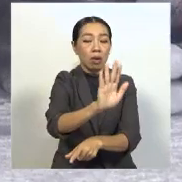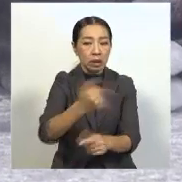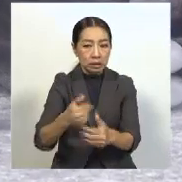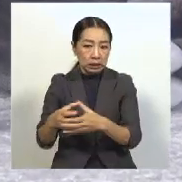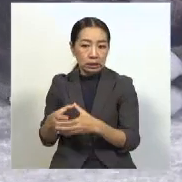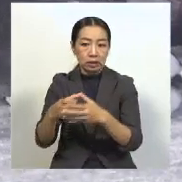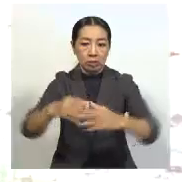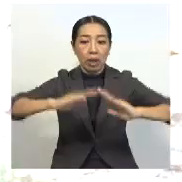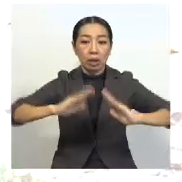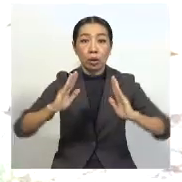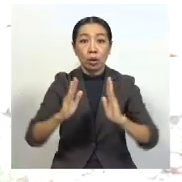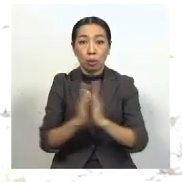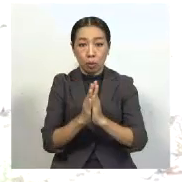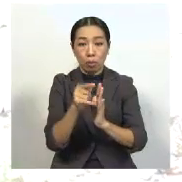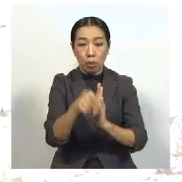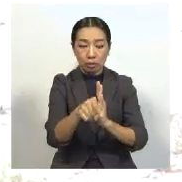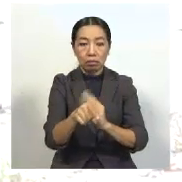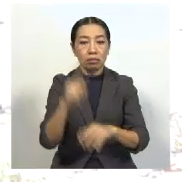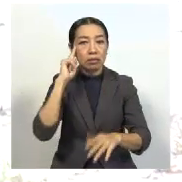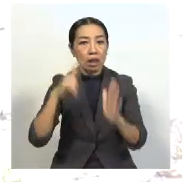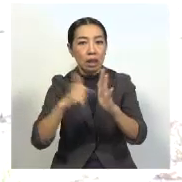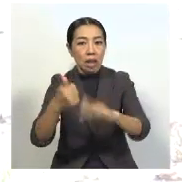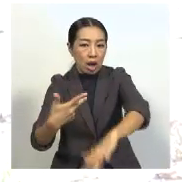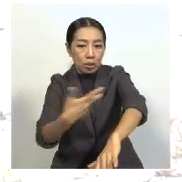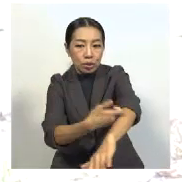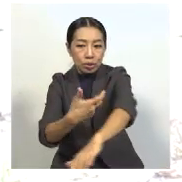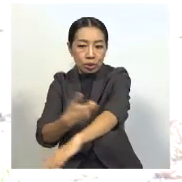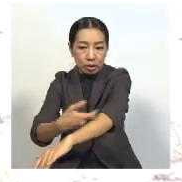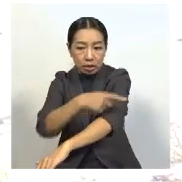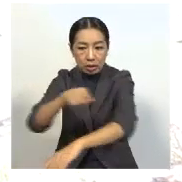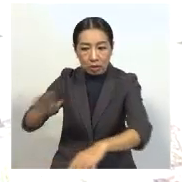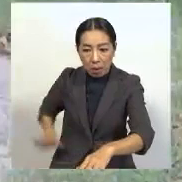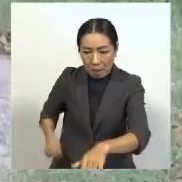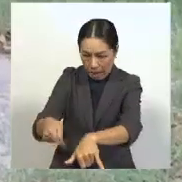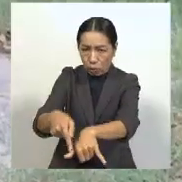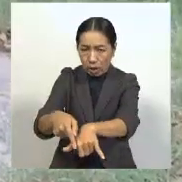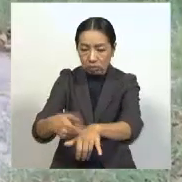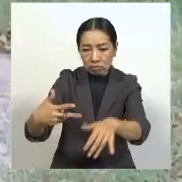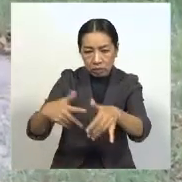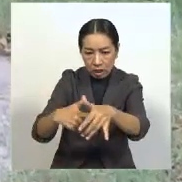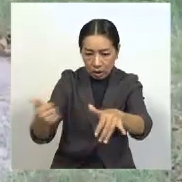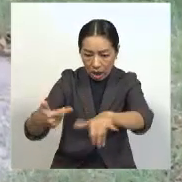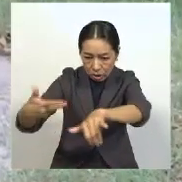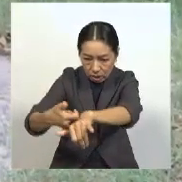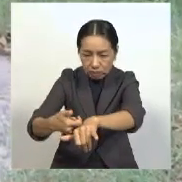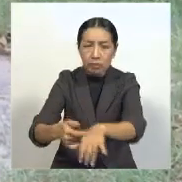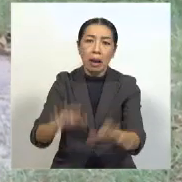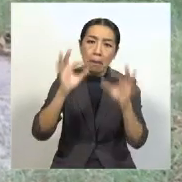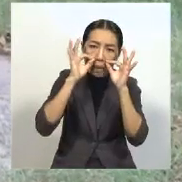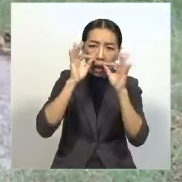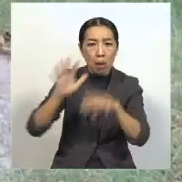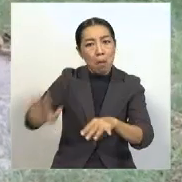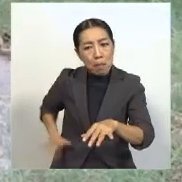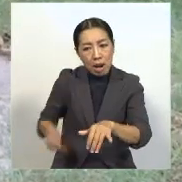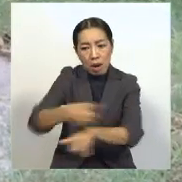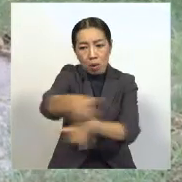พื้นที่ที่วัดนครอินลงพื้นที่ไปฉีดยาป้องกันโรคพิษสุนัขบ้าแล้วก็จับทำหมันไม่ว่าจะเป็นสุนัขและแมวตอนนี้รวม